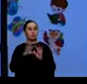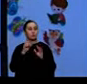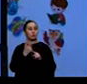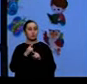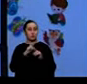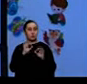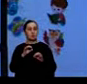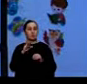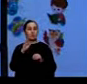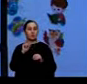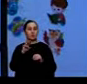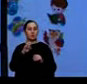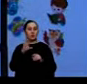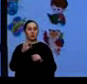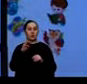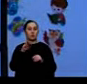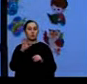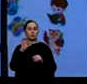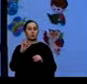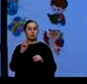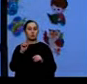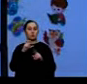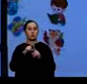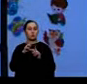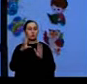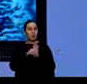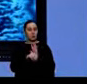Жуда тўғри. Ватан от сўз туркумига киради.